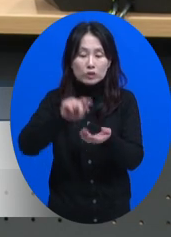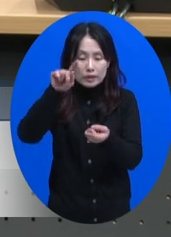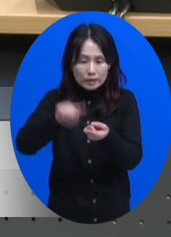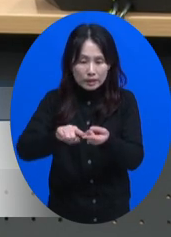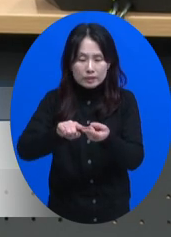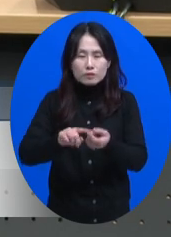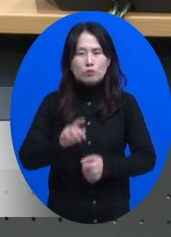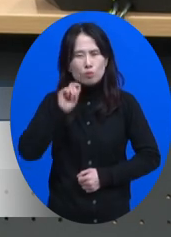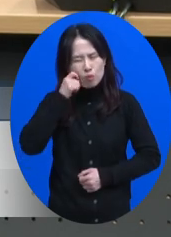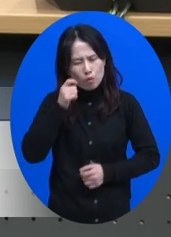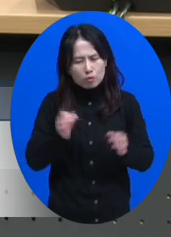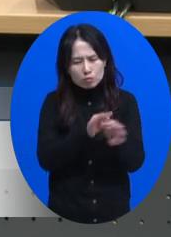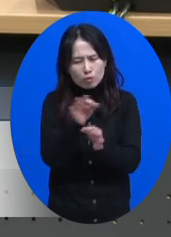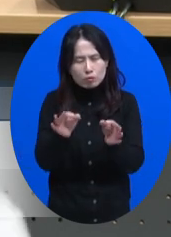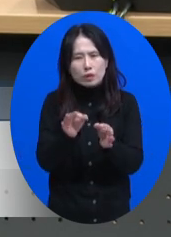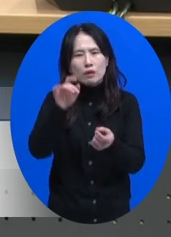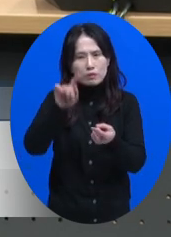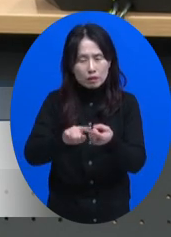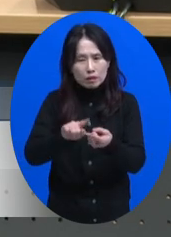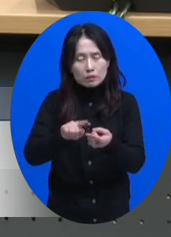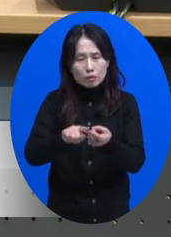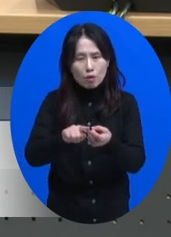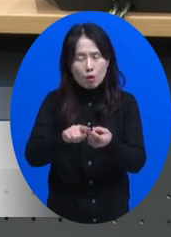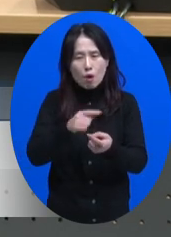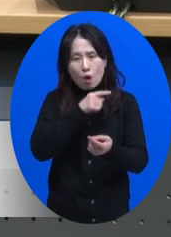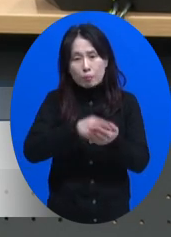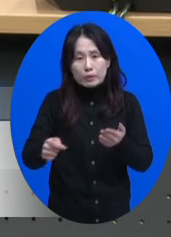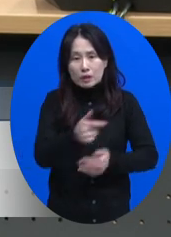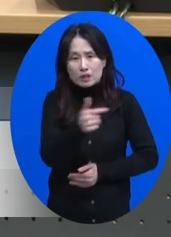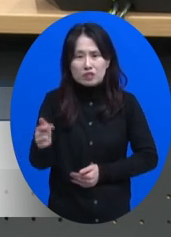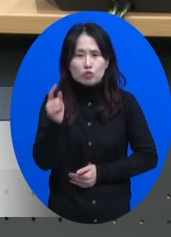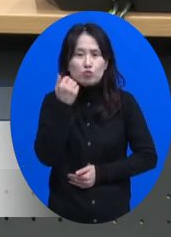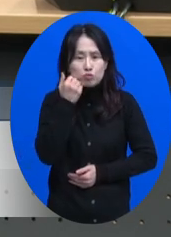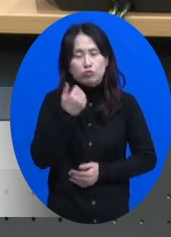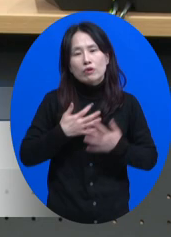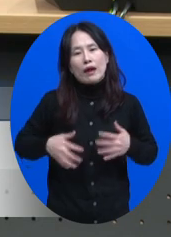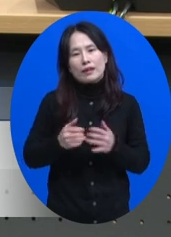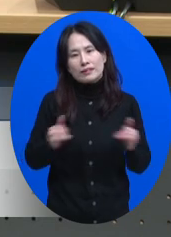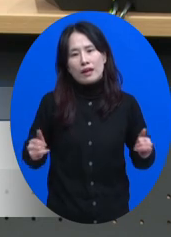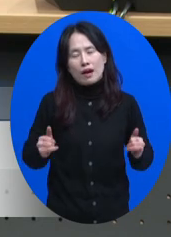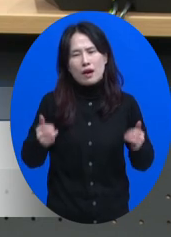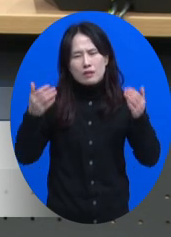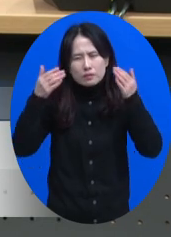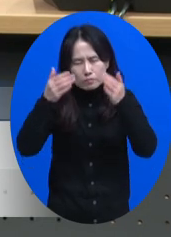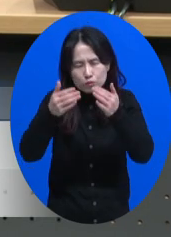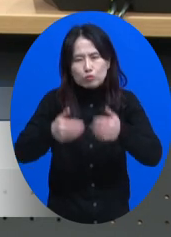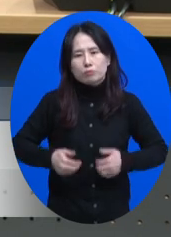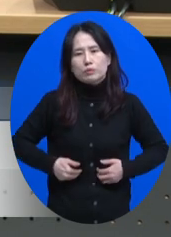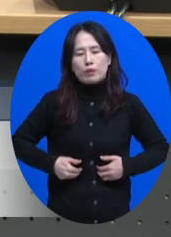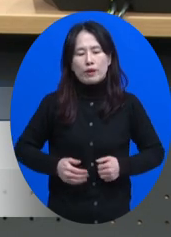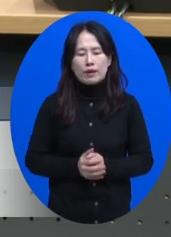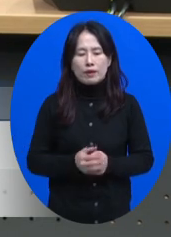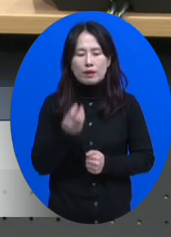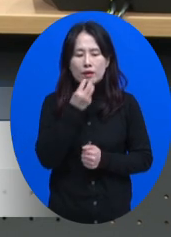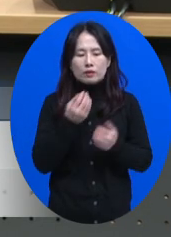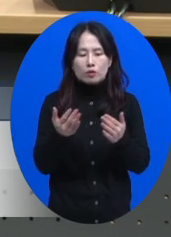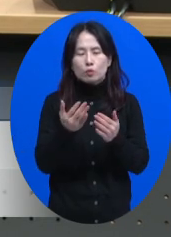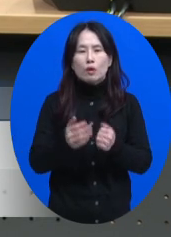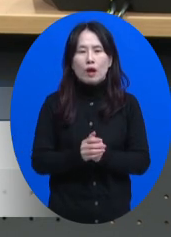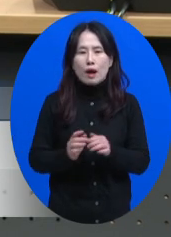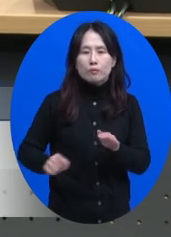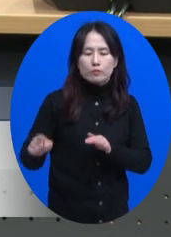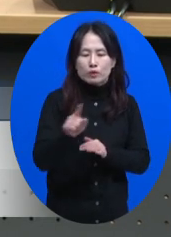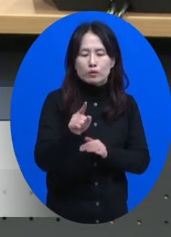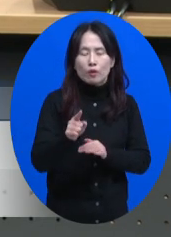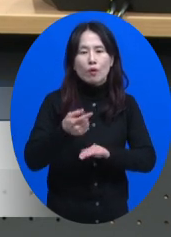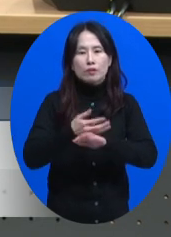대해서 또 어려운 경제에 대해서 노출되고 있는 취약계층에 대한 대책에 중점을 두면서 경기도가 그런 면에서